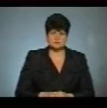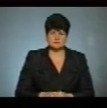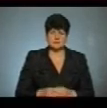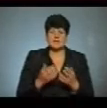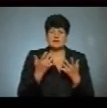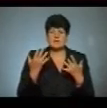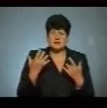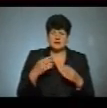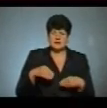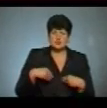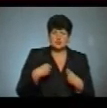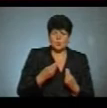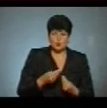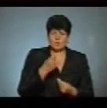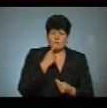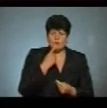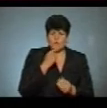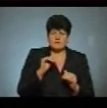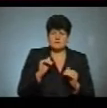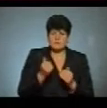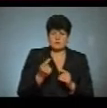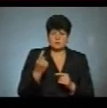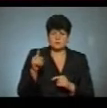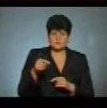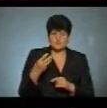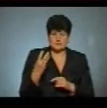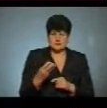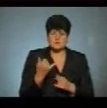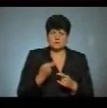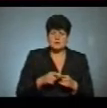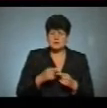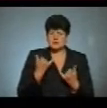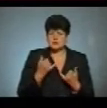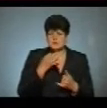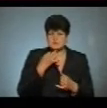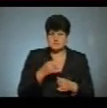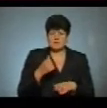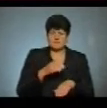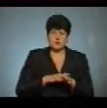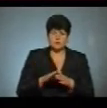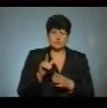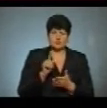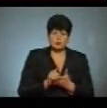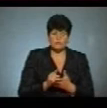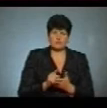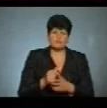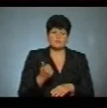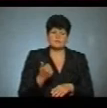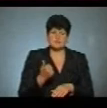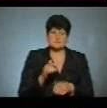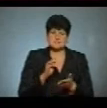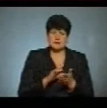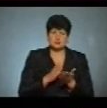Кількість донорів крові під час карантину зменшилася на третину. Про це сьогодні розповів виконувач обов'язків генерального директора Тернопільського центру служби крові